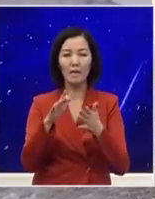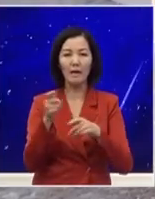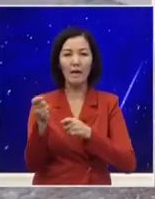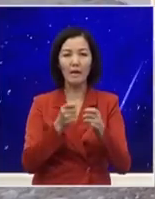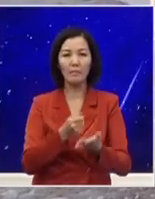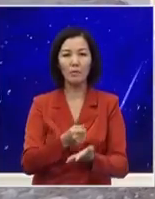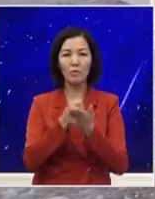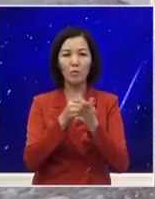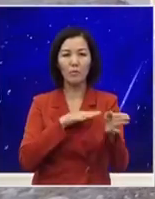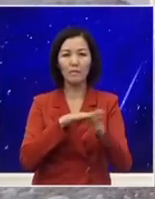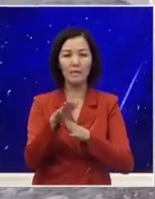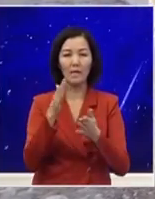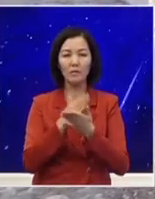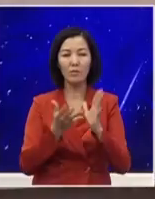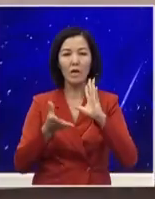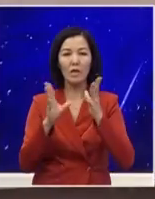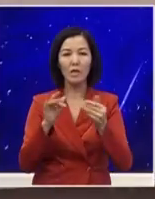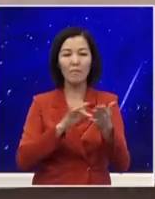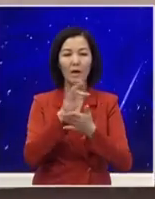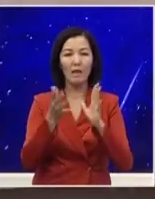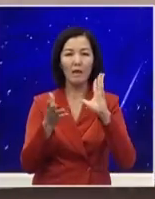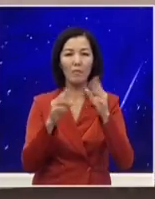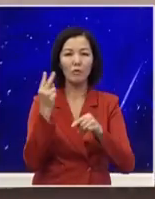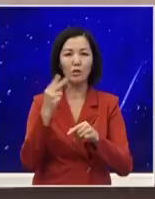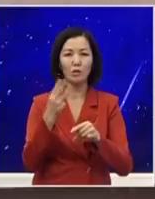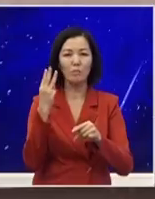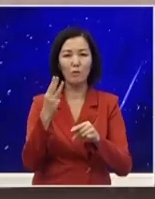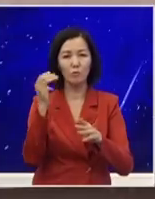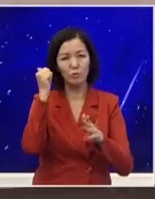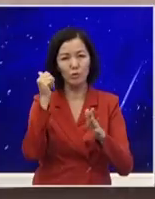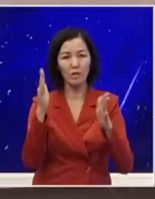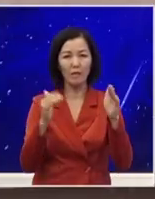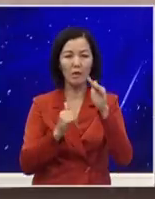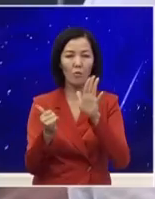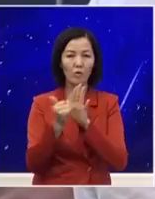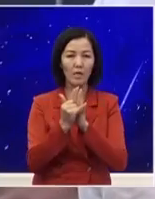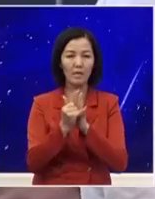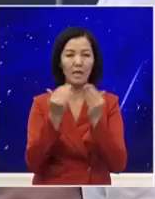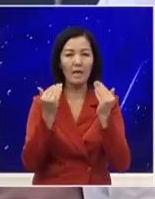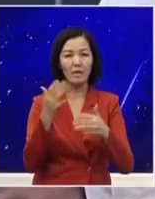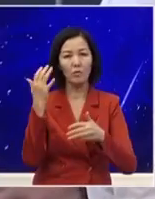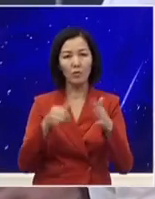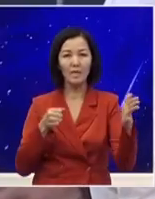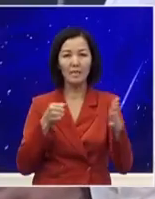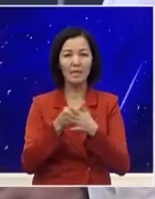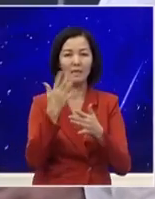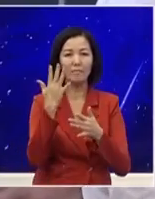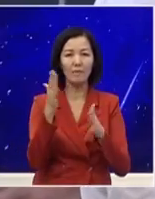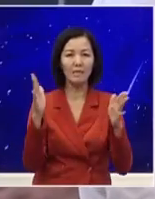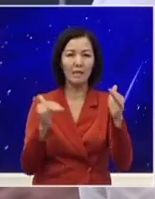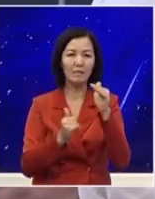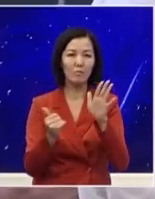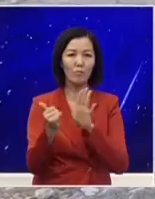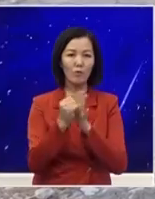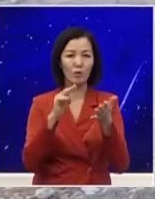әкімдіктің қолдауымен іске асып отыр. Жалпы қала бойынша 23 ескерткіш тақта орнатылды. Енді айдың ортасына дейін тағы 5 тағзым